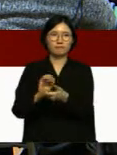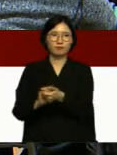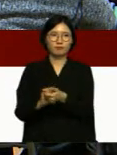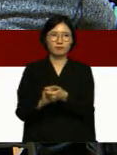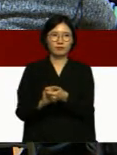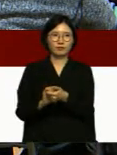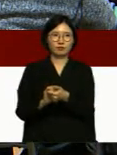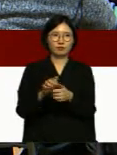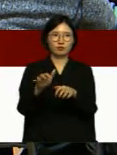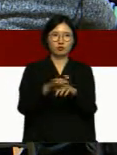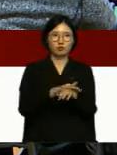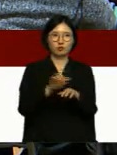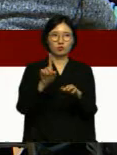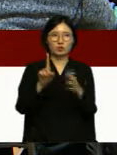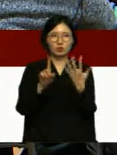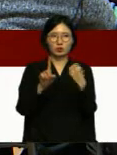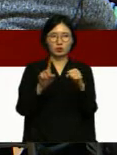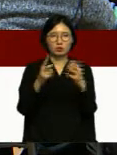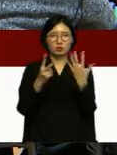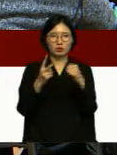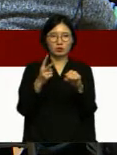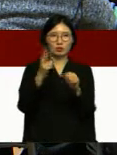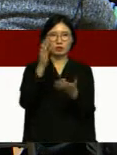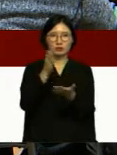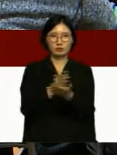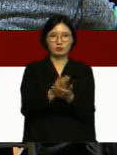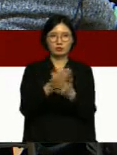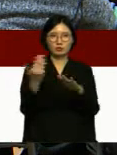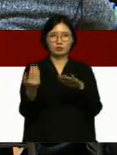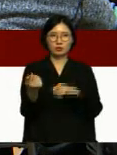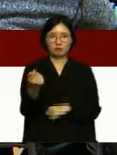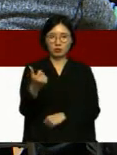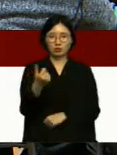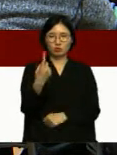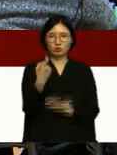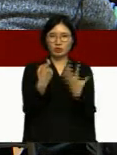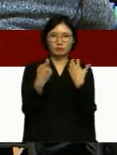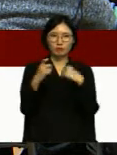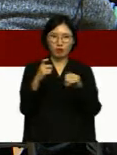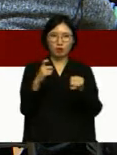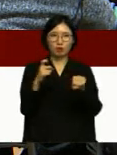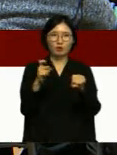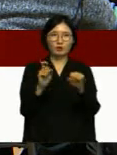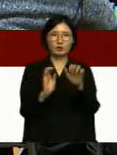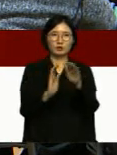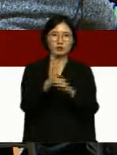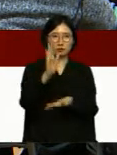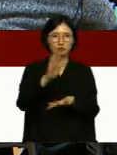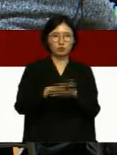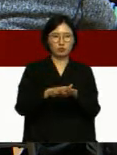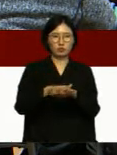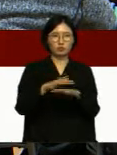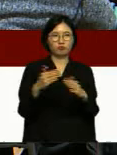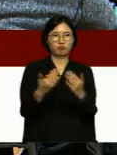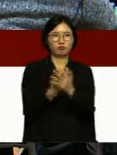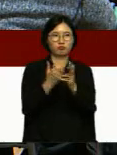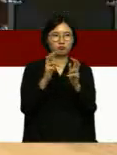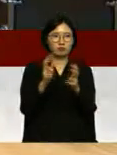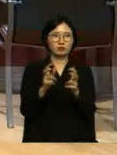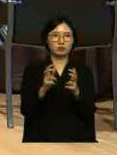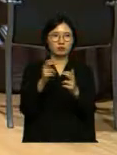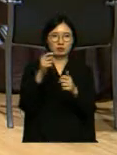잡고 규모도 뭐 1억, 2억 이런 건 하지 말고 한 최소 10억 이상씩 농촌 개발 사업이라든지 산림